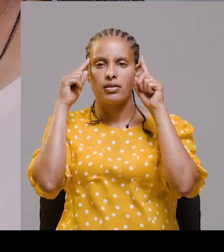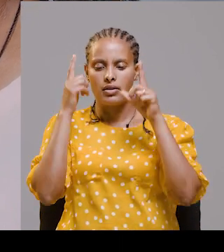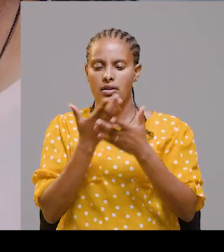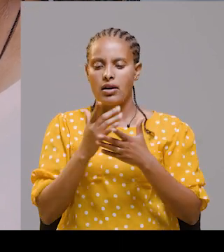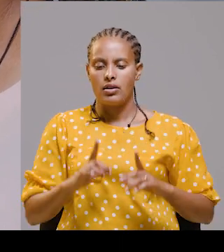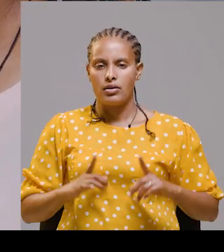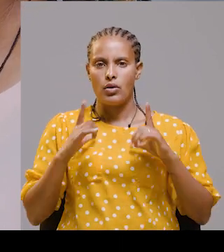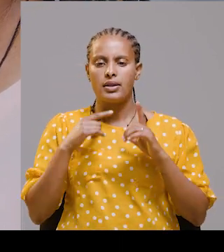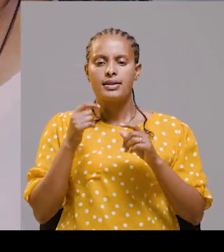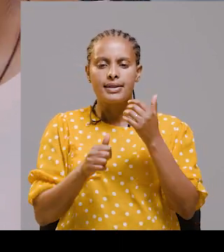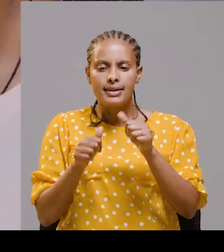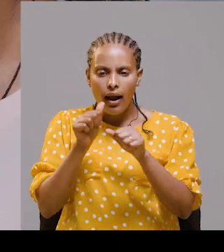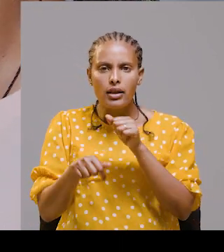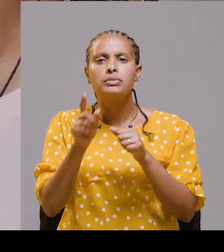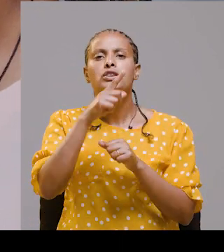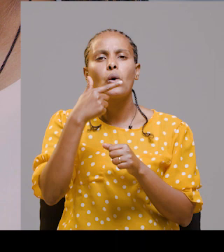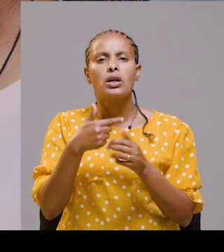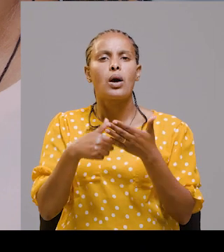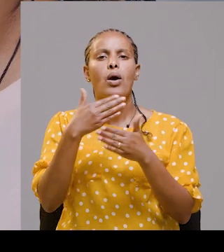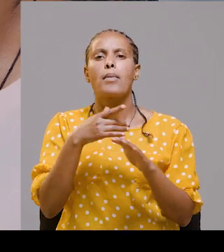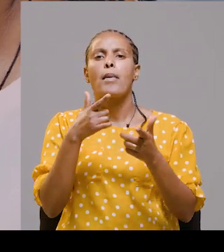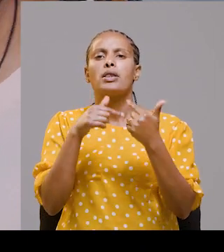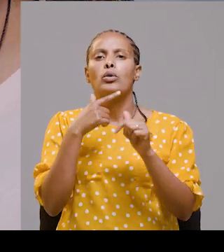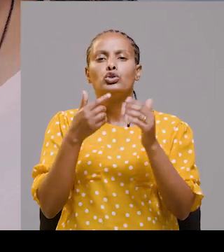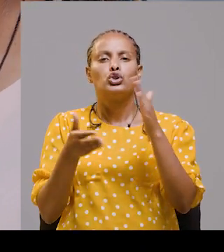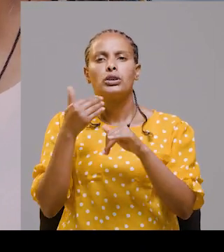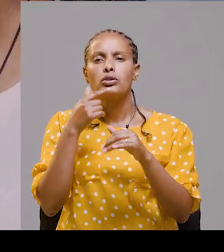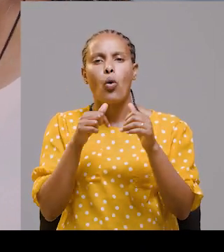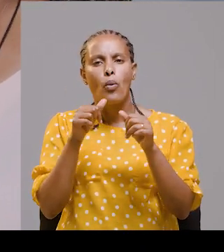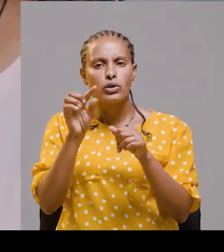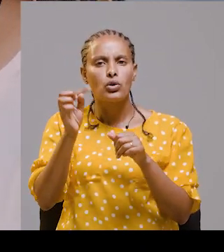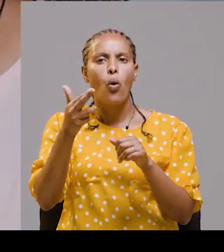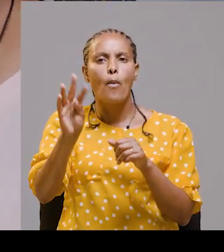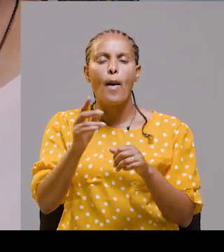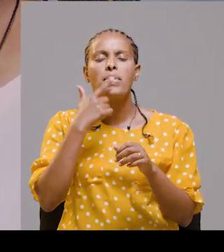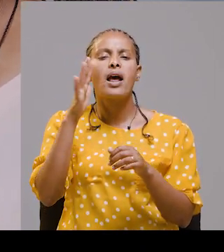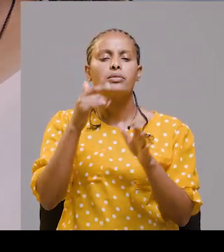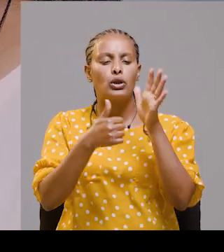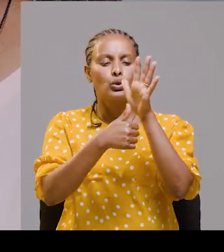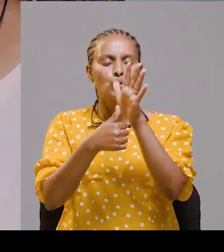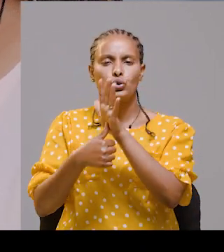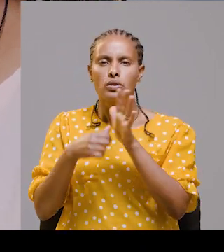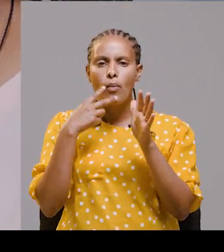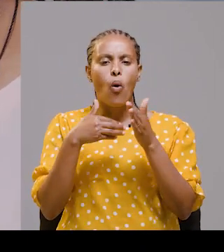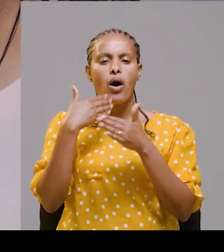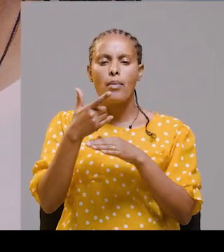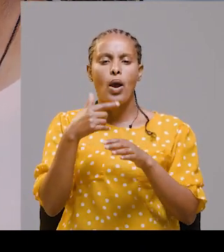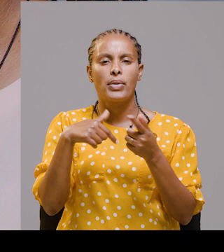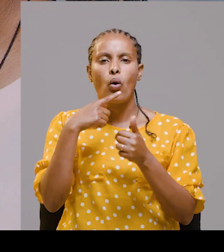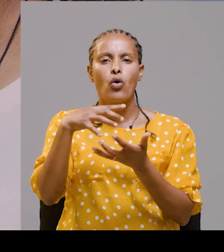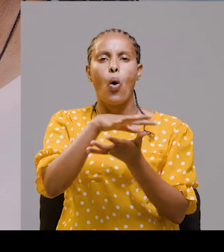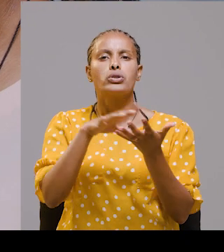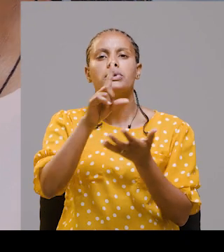እንዲኖረው ጥቃት ምንድነው ከዛ በኋላ የሚያመጣው ችግር ምንድነው ትራውማዎቹ ምንድናቸው ምን አይነት ምልክቶችን እናያለን በኋላስ የሚያመጣው ቀውስ